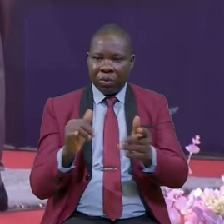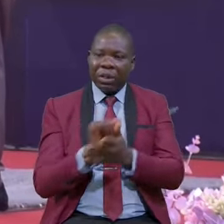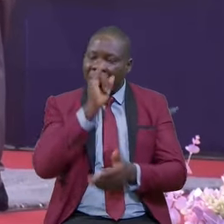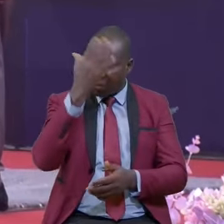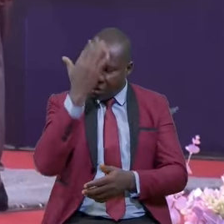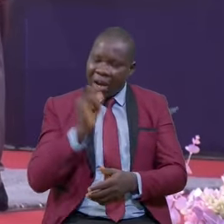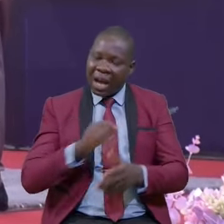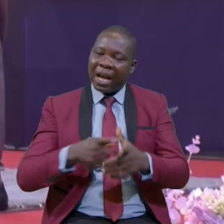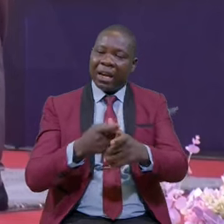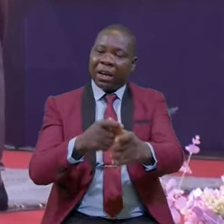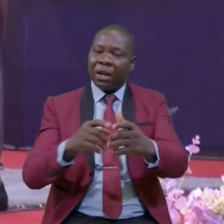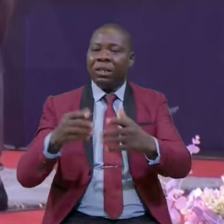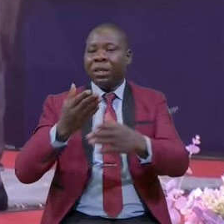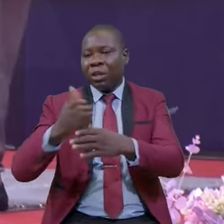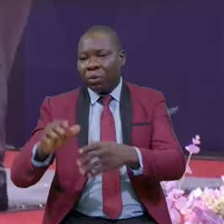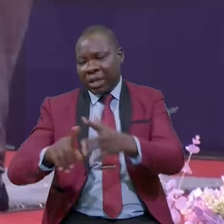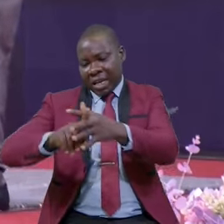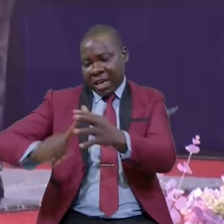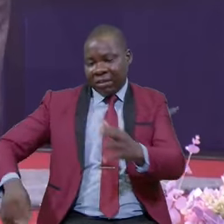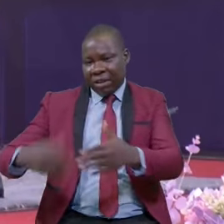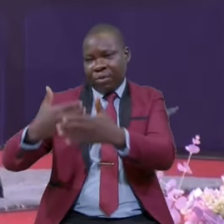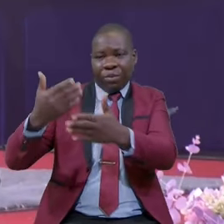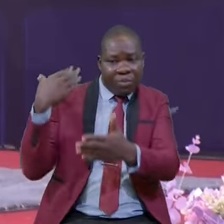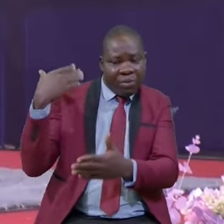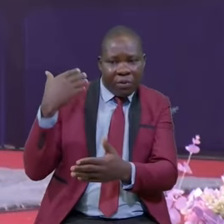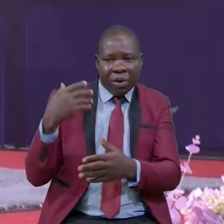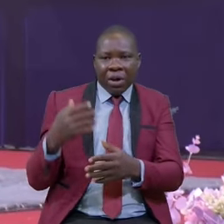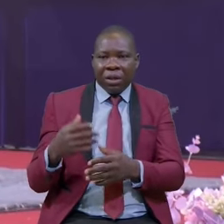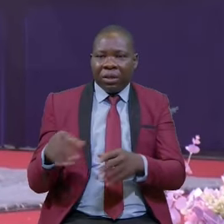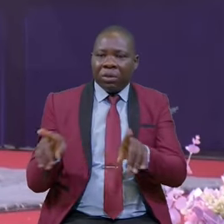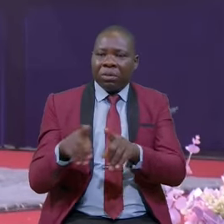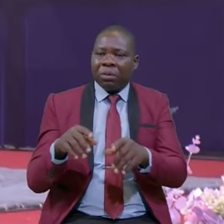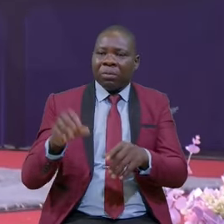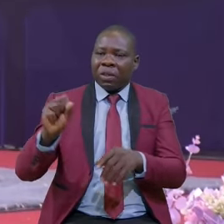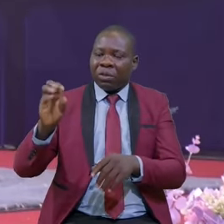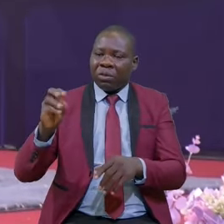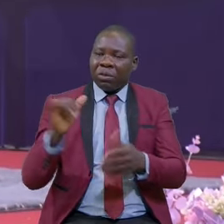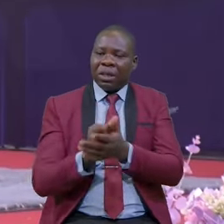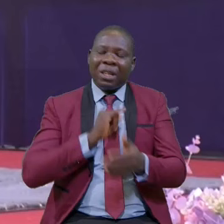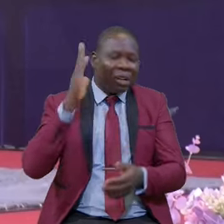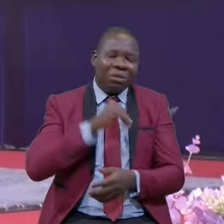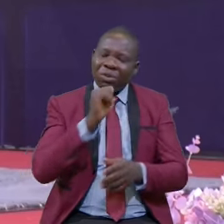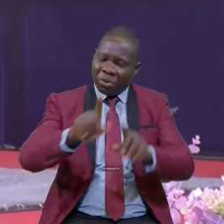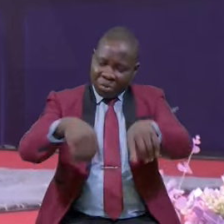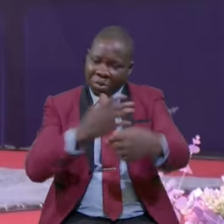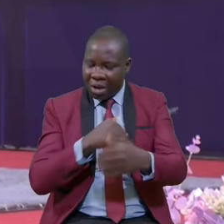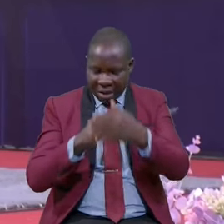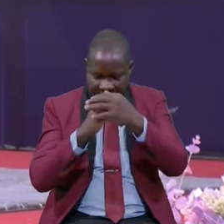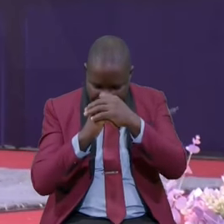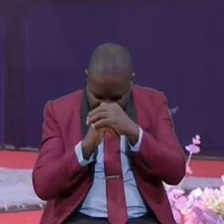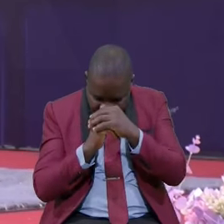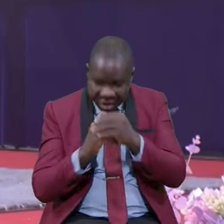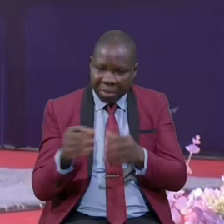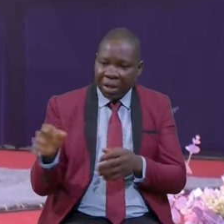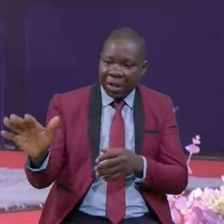Qui sont les porte-parole, les dirigeants clés du milieu pour que je puisse m'entretenir avec eux pour les